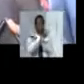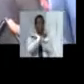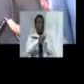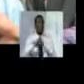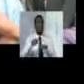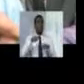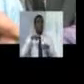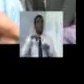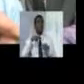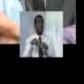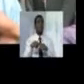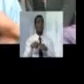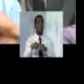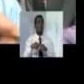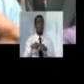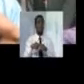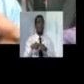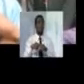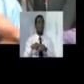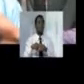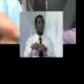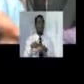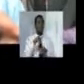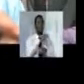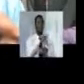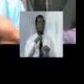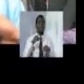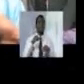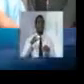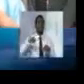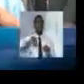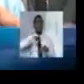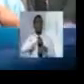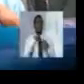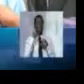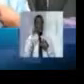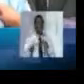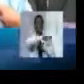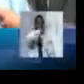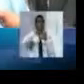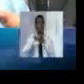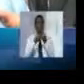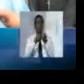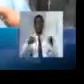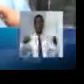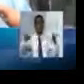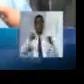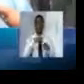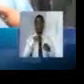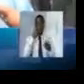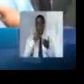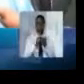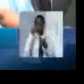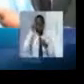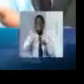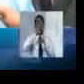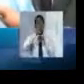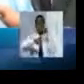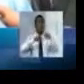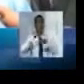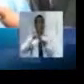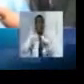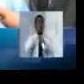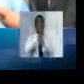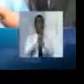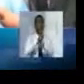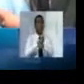lutte permanente. Government of Côte d'Ivoire is on the move. Nous avons vu tous ces équipements et cela rassure les populations.